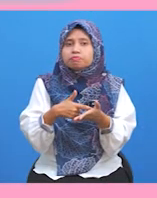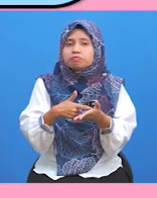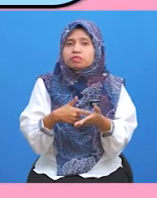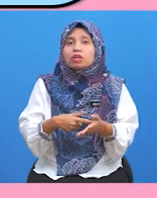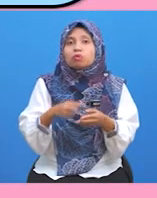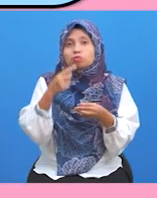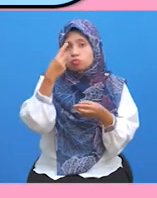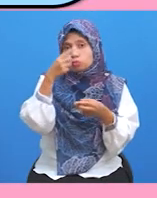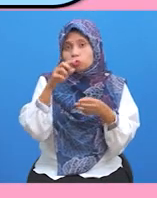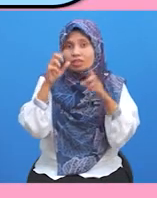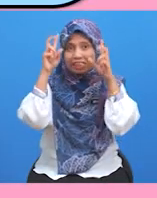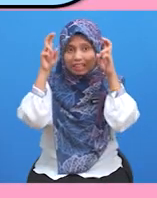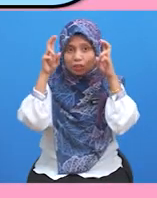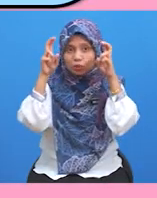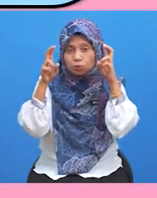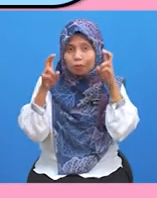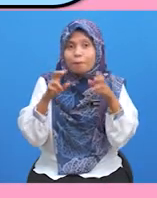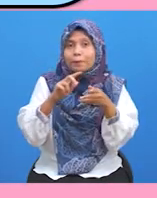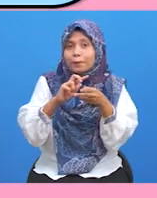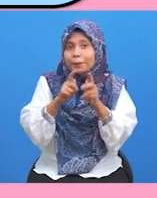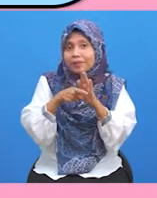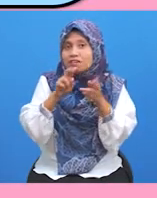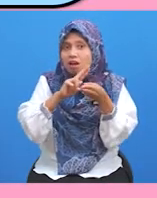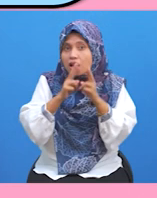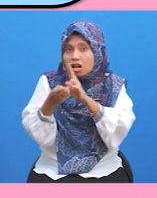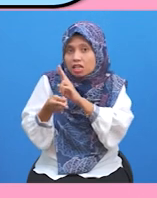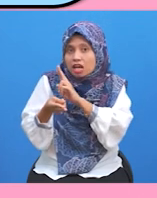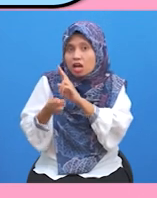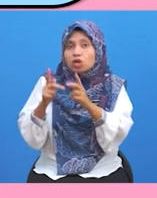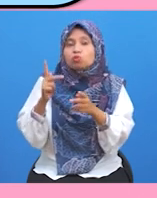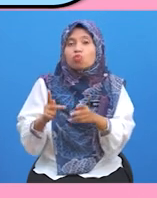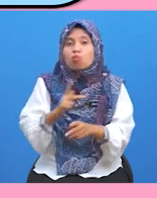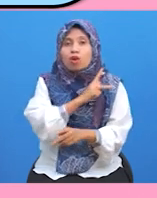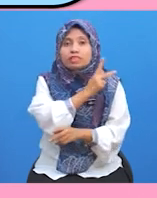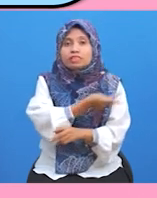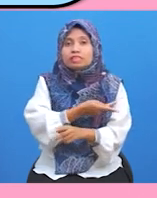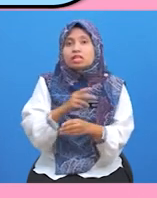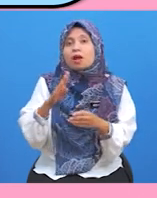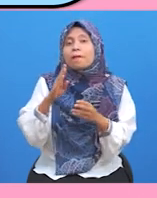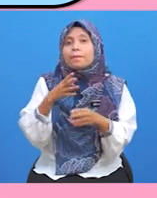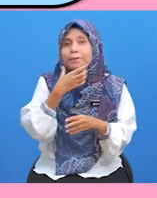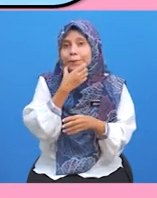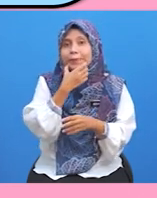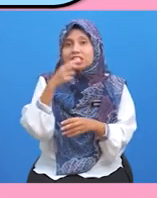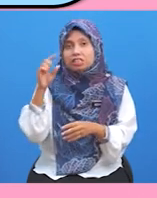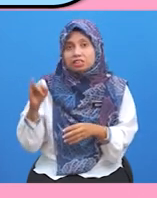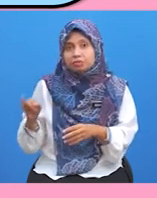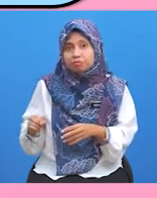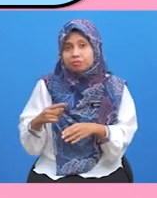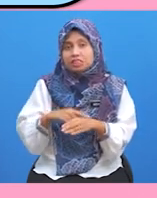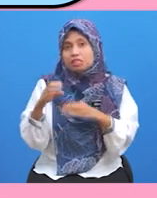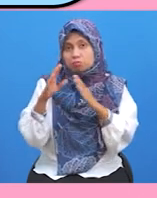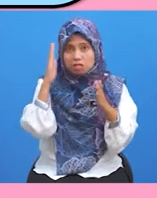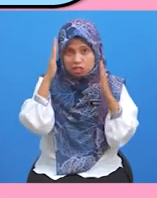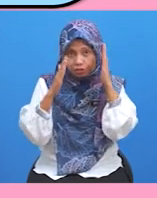bab 4 iaitu tajuk era peralihan kuasa British di negara kita. Fokus subtopik hari ini